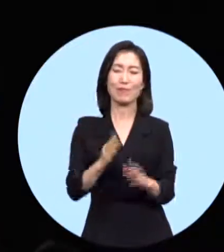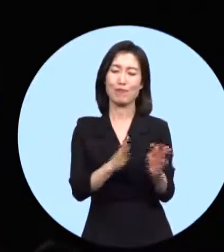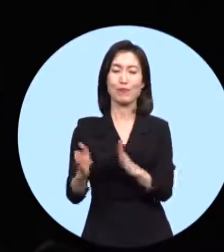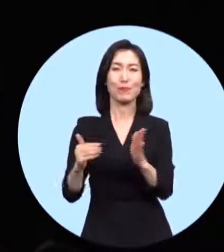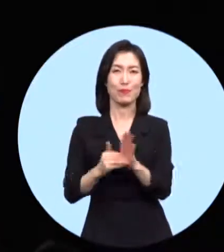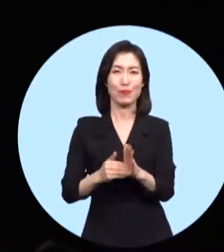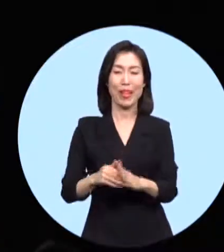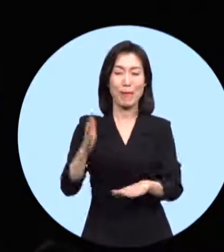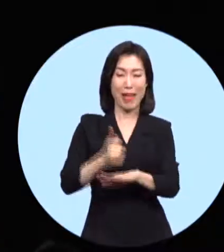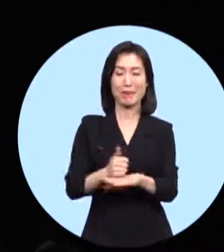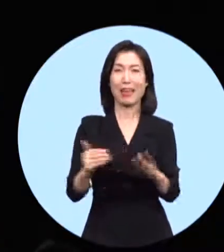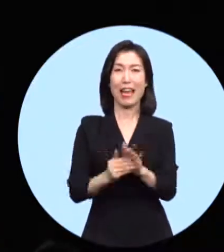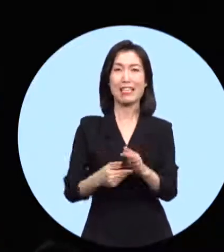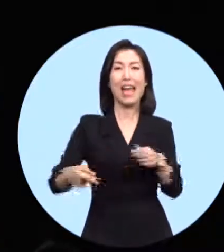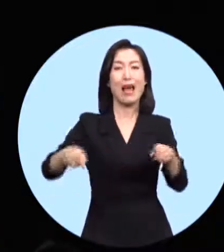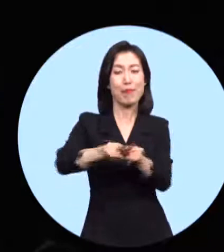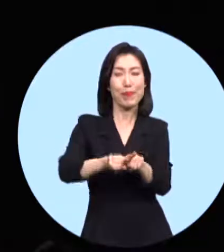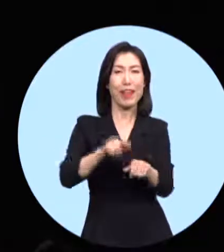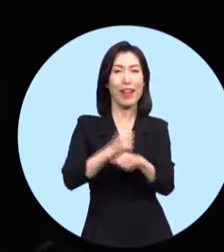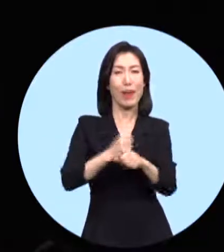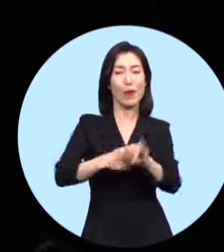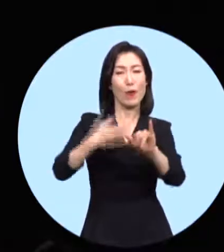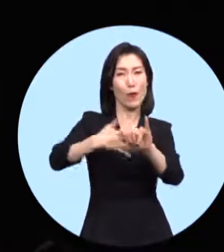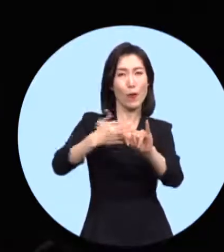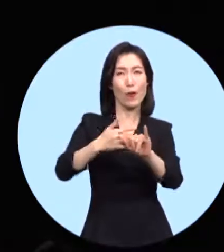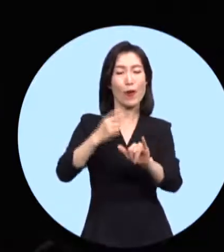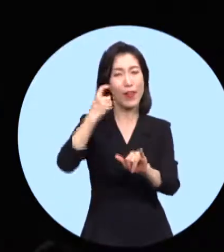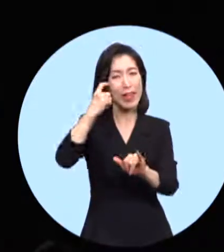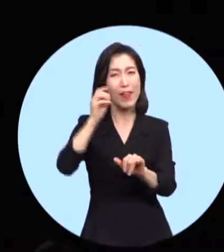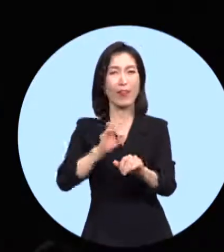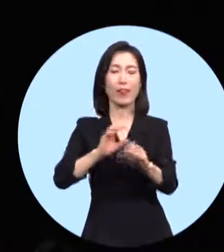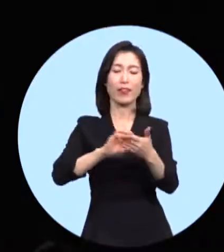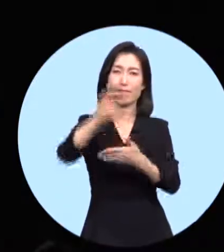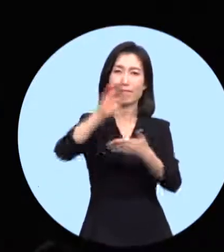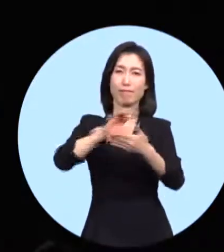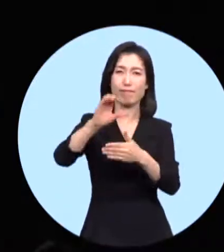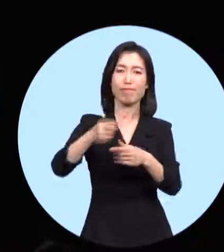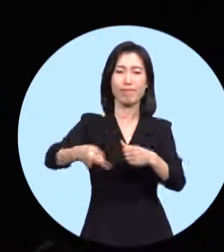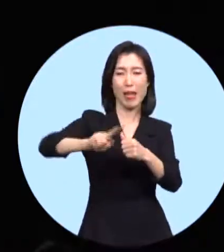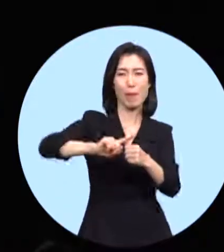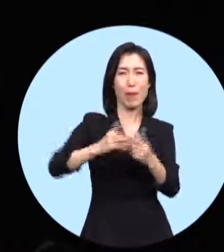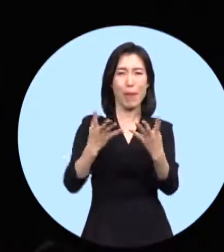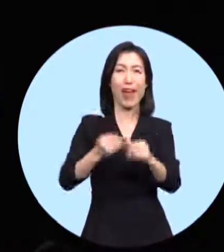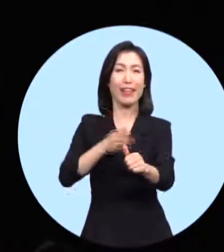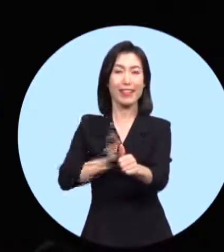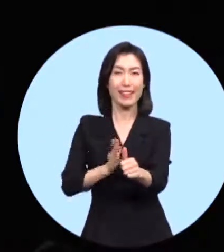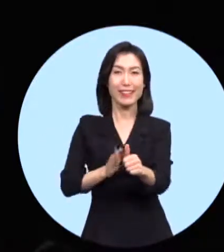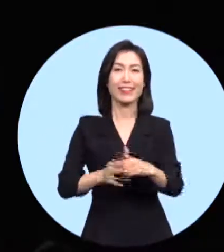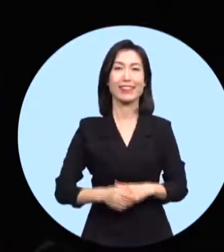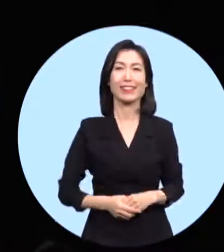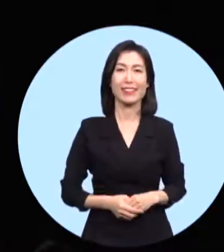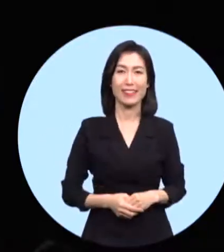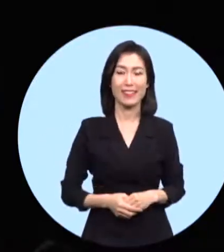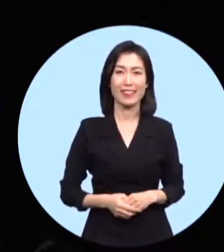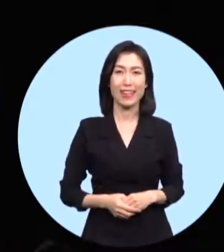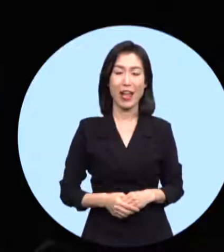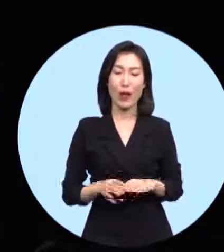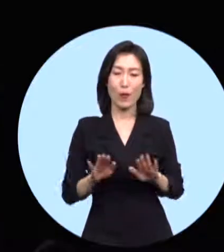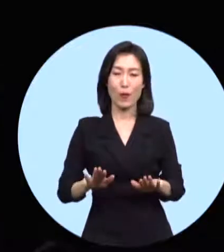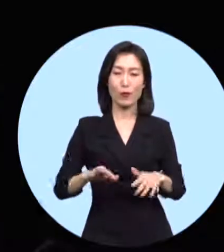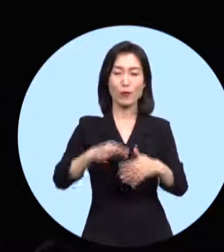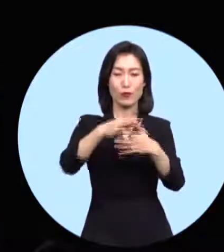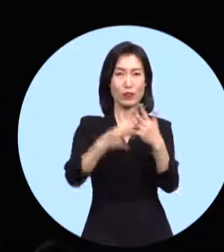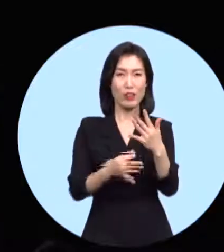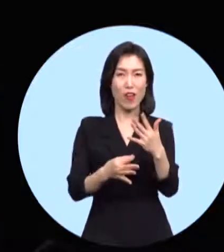끝까지 함께 하시면서 실시간 의견으로 적극 참여해 주시기를 부탁드립니다. 오늘의